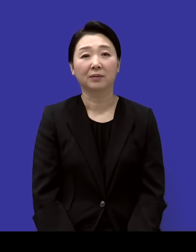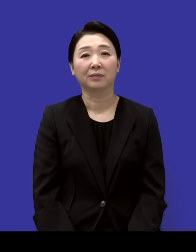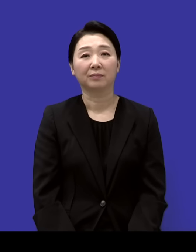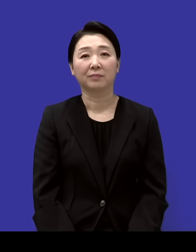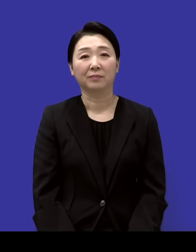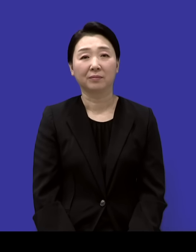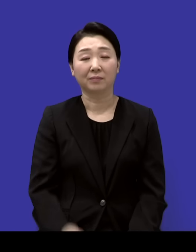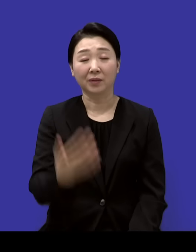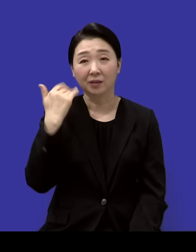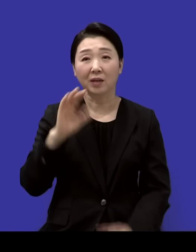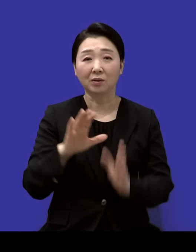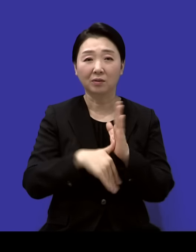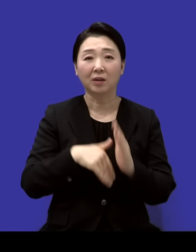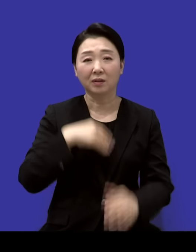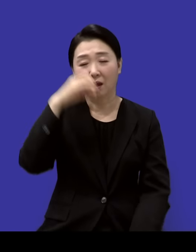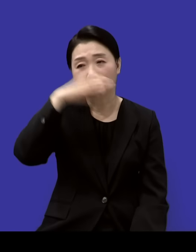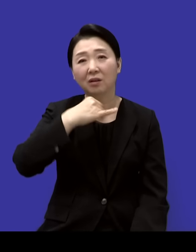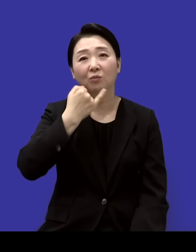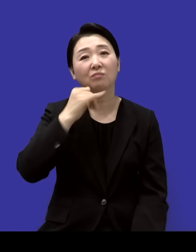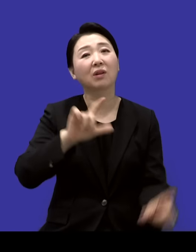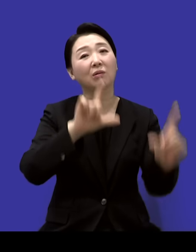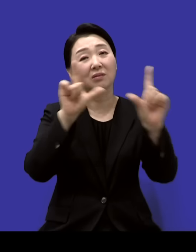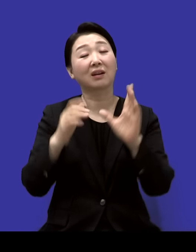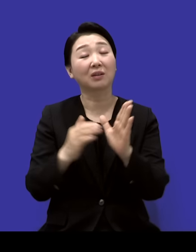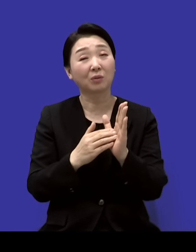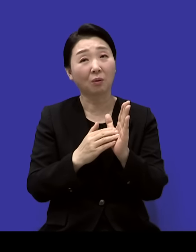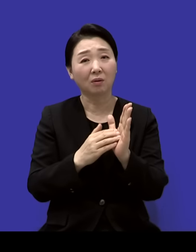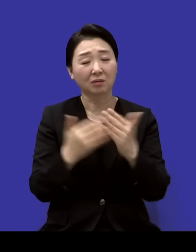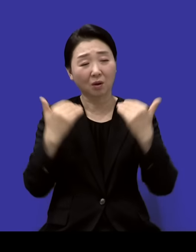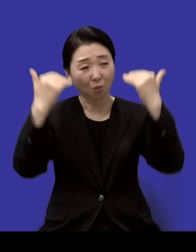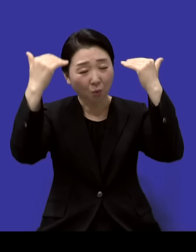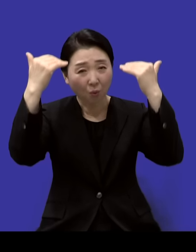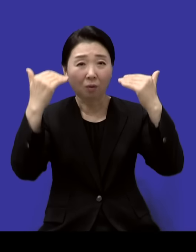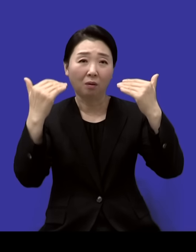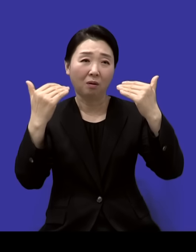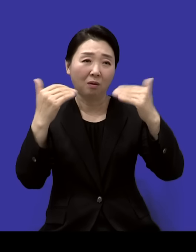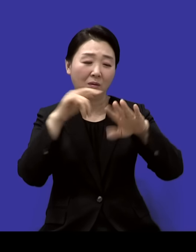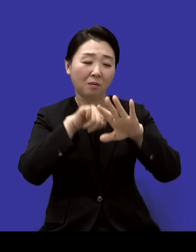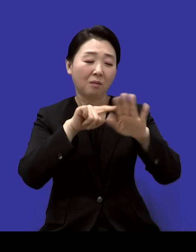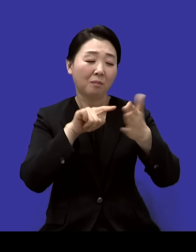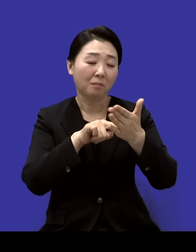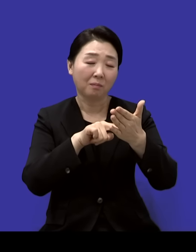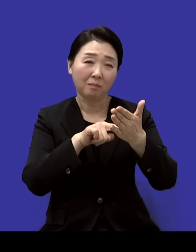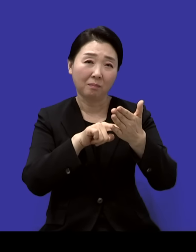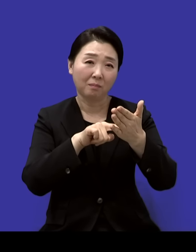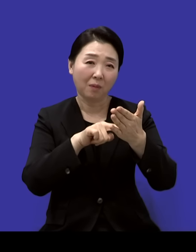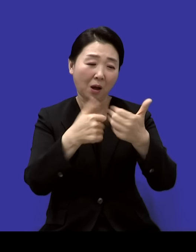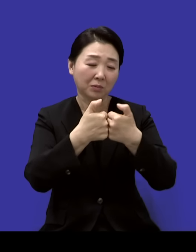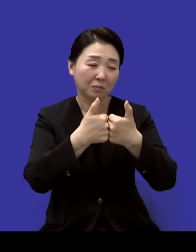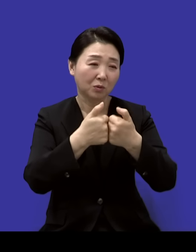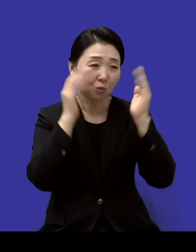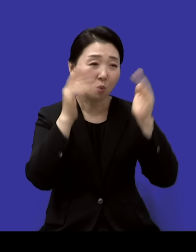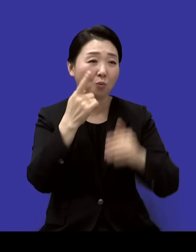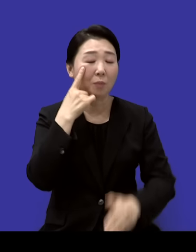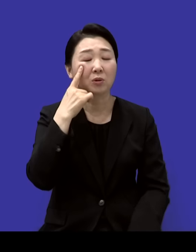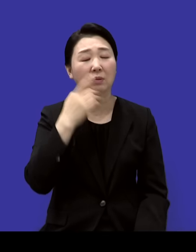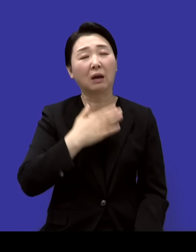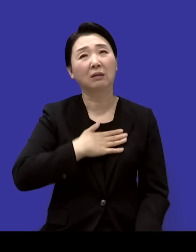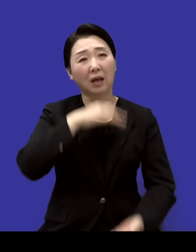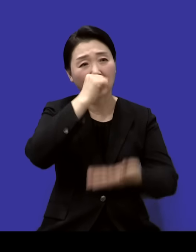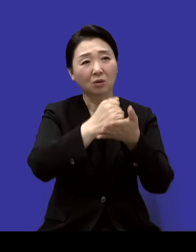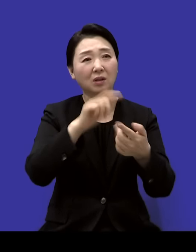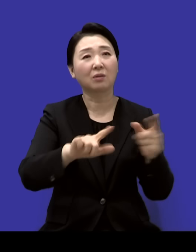그때는 제가 아무렇지 않다고 생각하고 살았는데 네. 커서 심리학 공부하고 나니까 예. 제가 참 정상적으로 살 수 없던